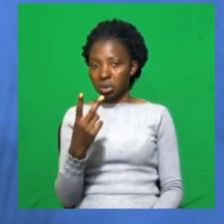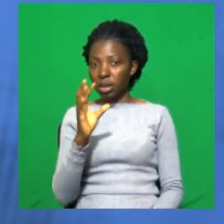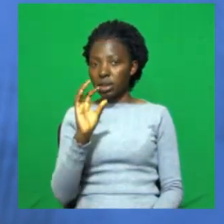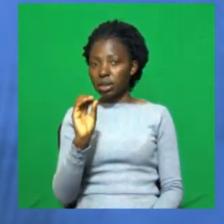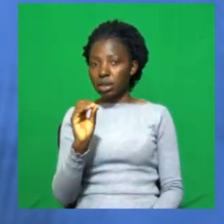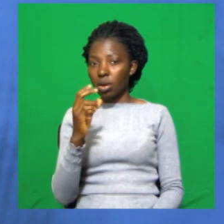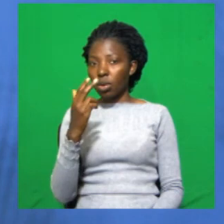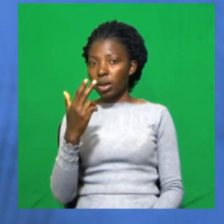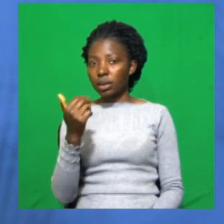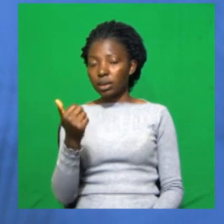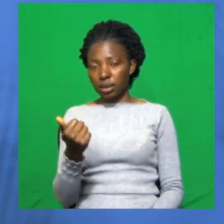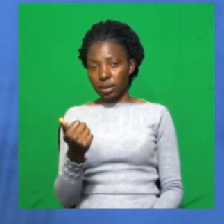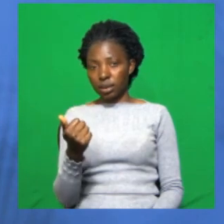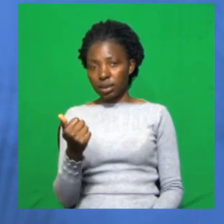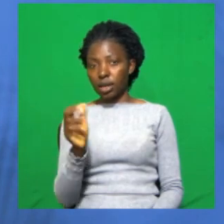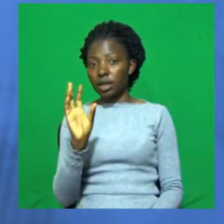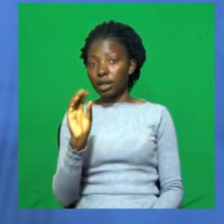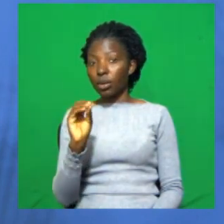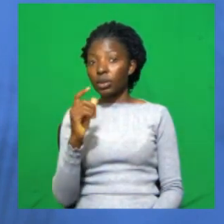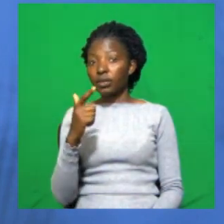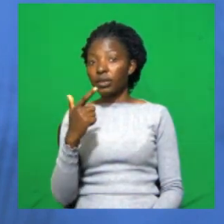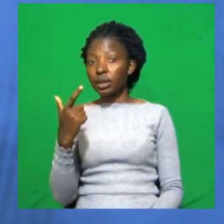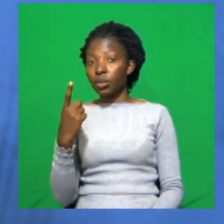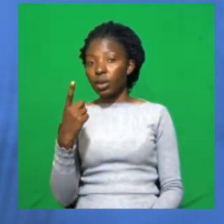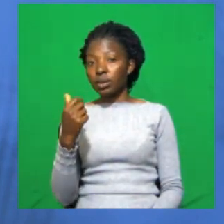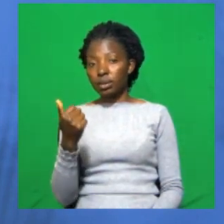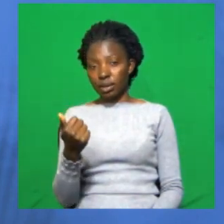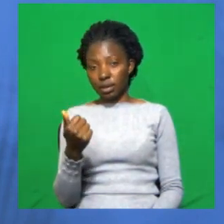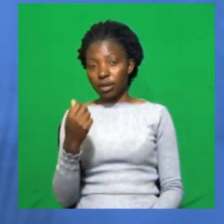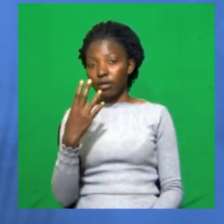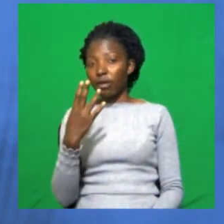452 086 0716